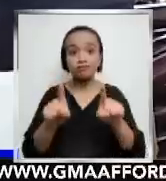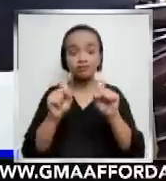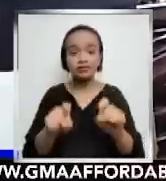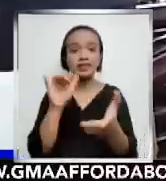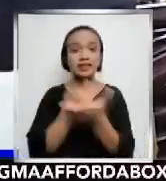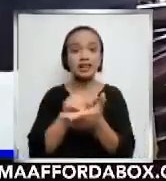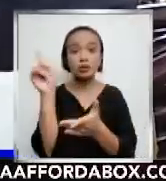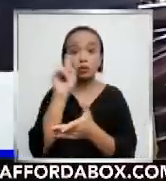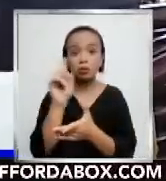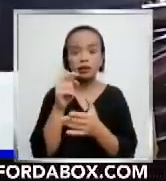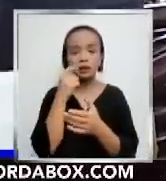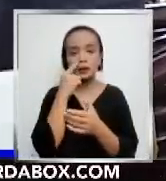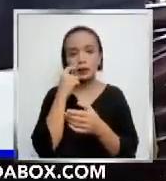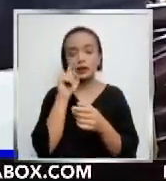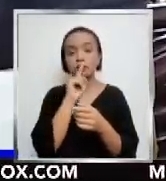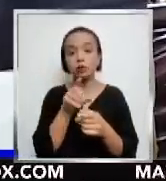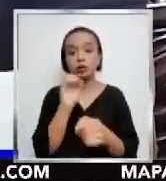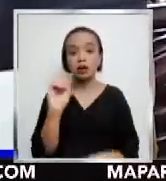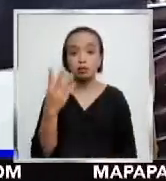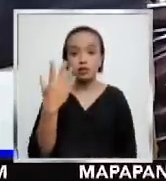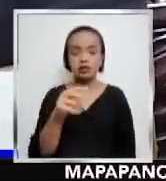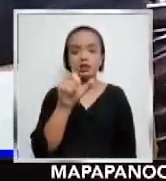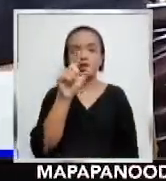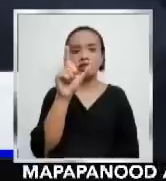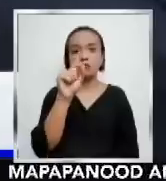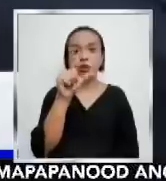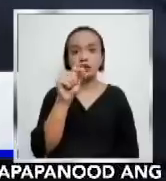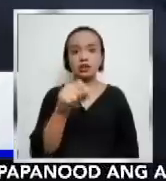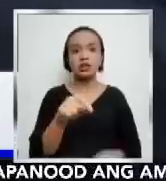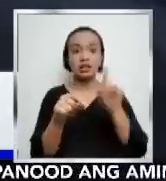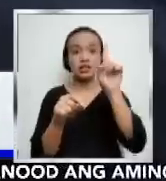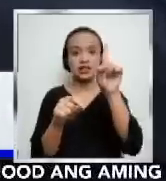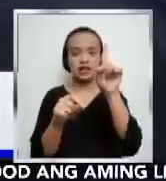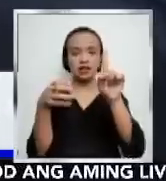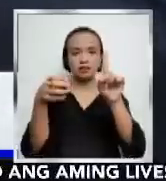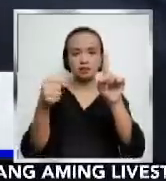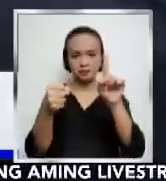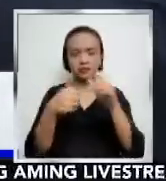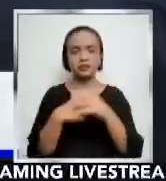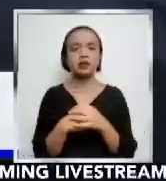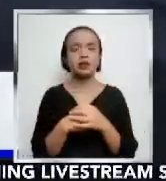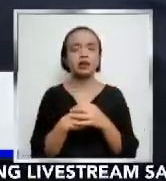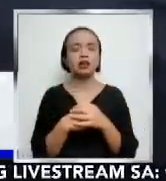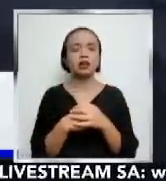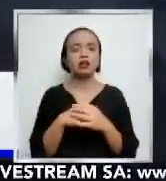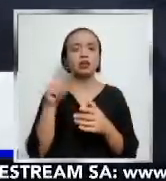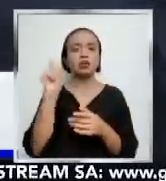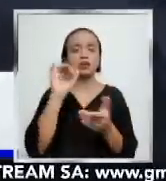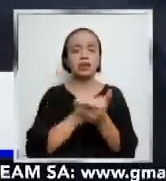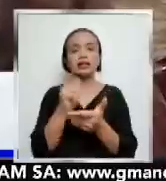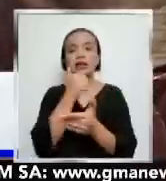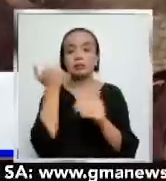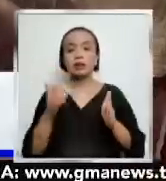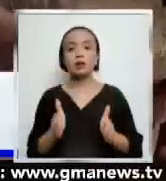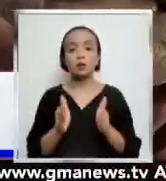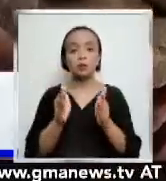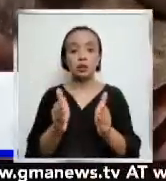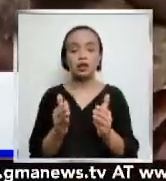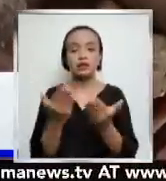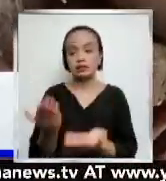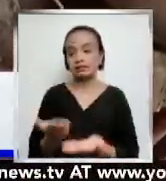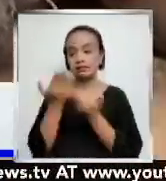lasuna na nagkakahalaga ng 20 pesos kada tali. Ito rin ang isa sa mga alternatibo na minumungkahi ng DA,